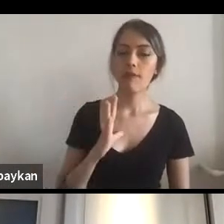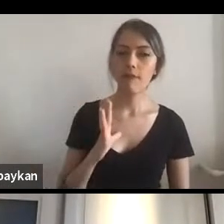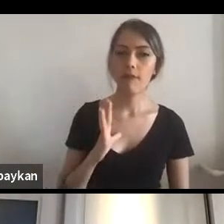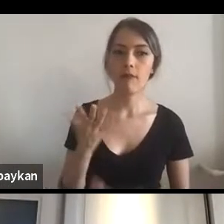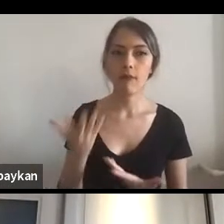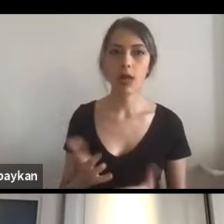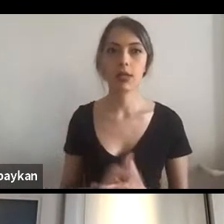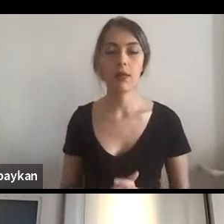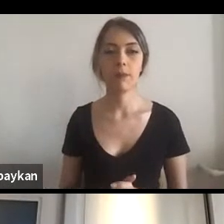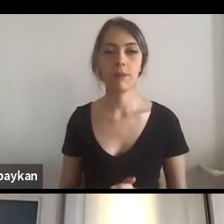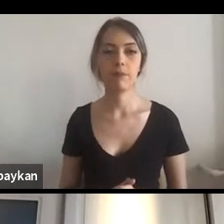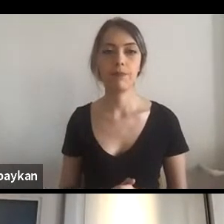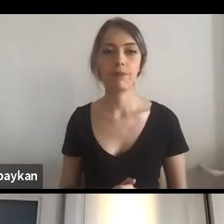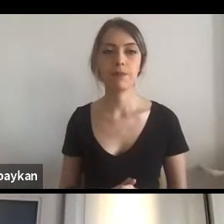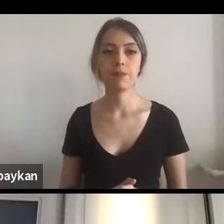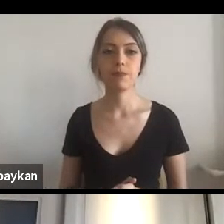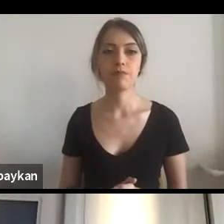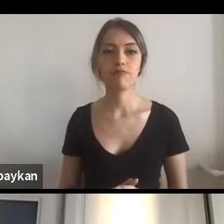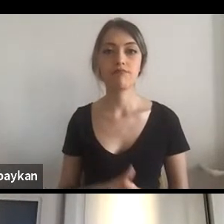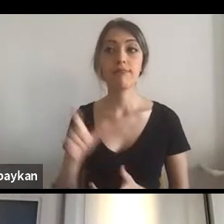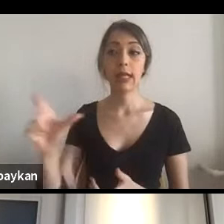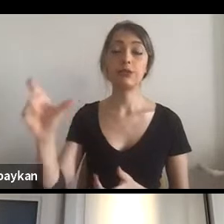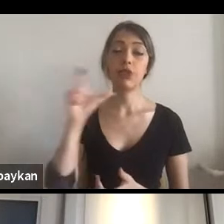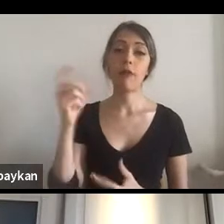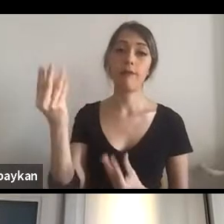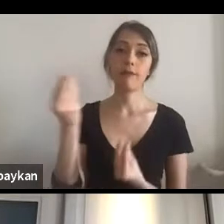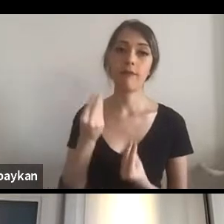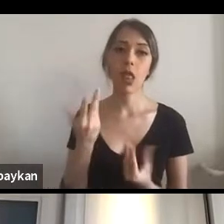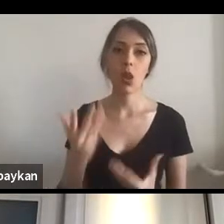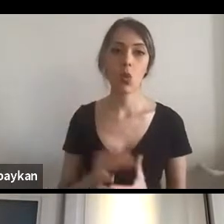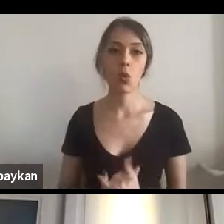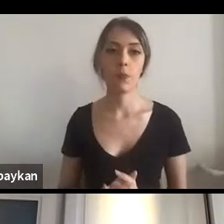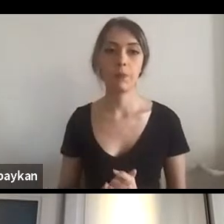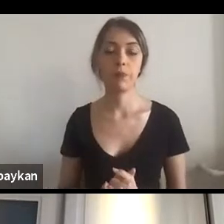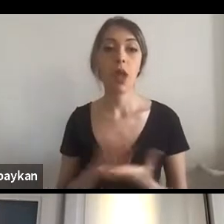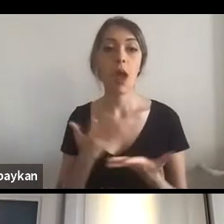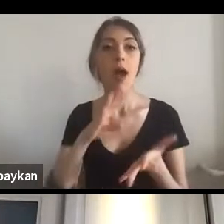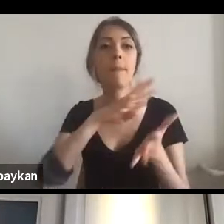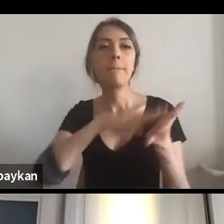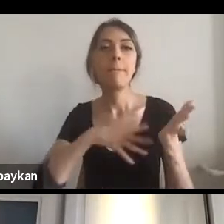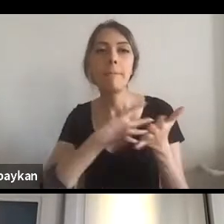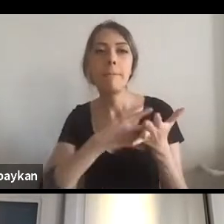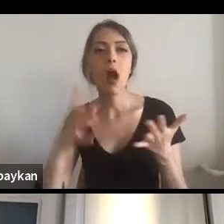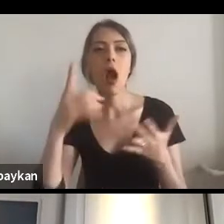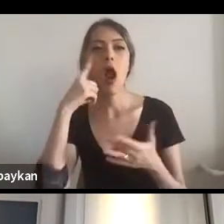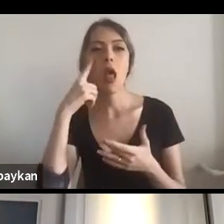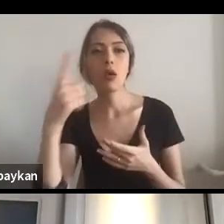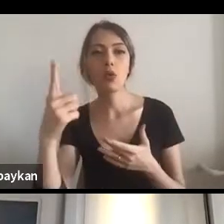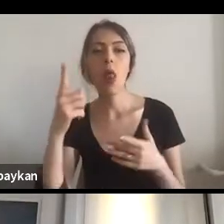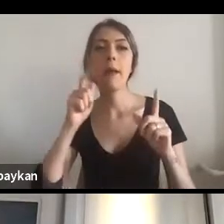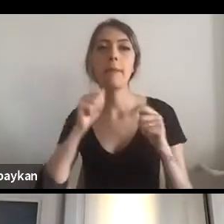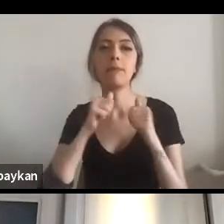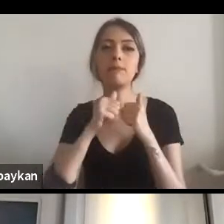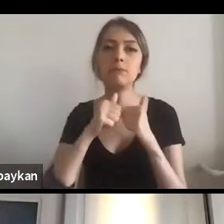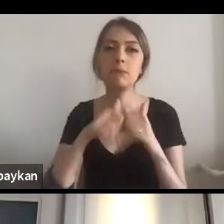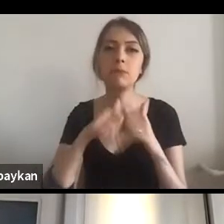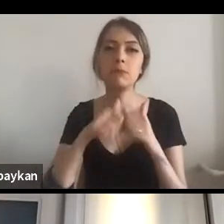tekrar komitenin sayfasında yayınlanıyor. Akademik bir makale, yayınlanmış bir çalışma için